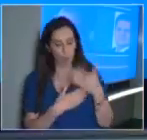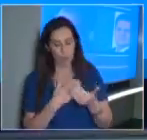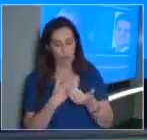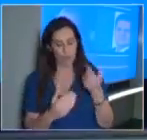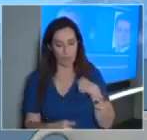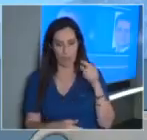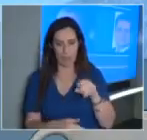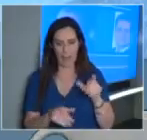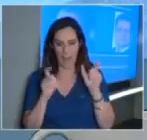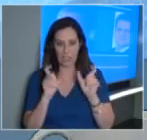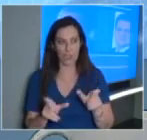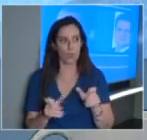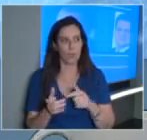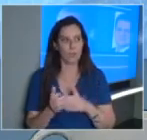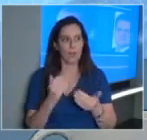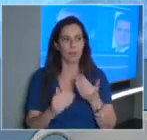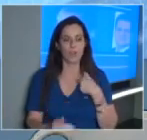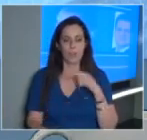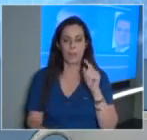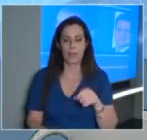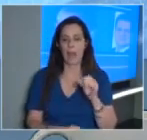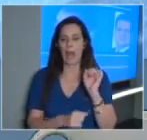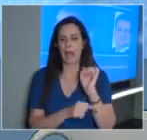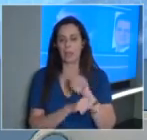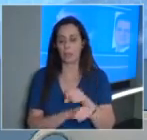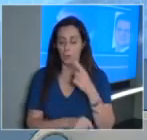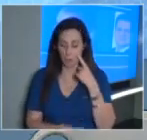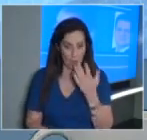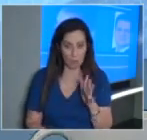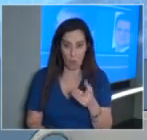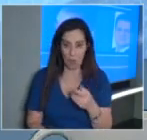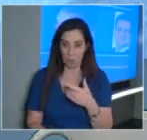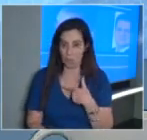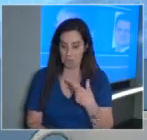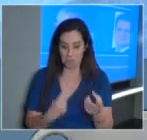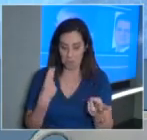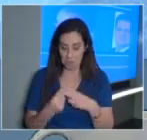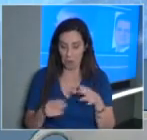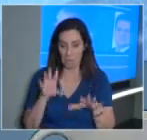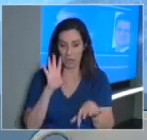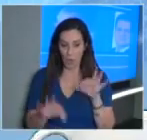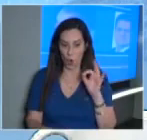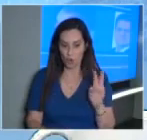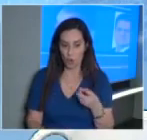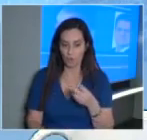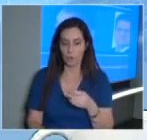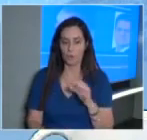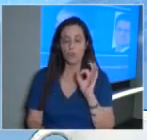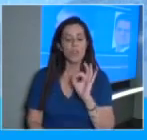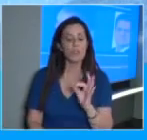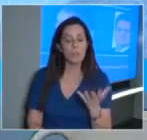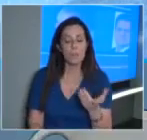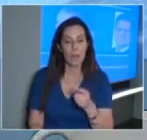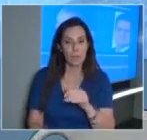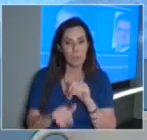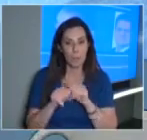לפני שאנחנו מגיעים לחסינות ובכלל שאנחנו מגיעים להתגברות, נראה שיכול להיות שאנחנו בדרך לבחירות חוזרות. מבחינתכם,